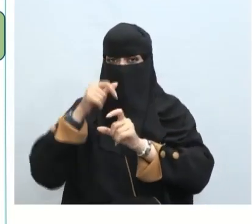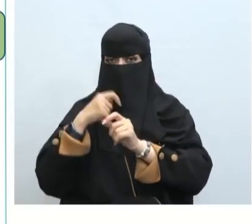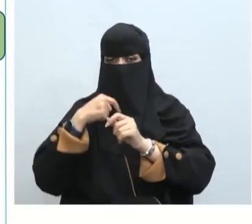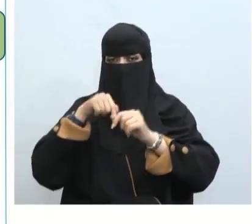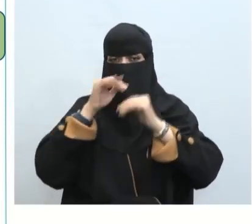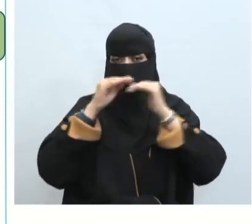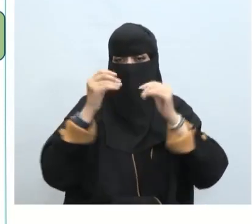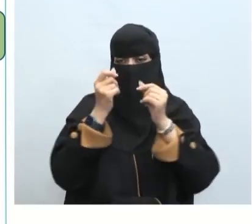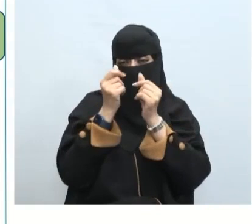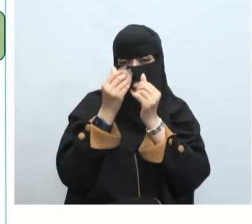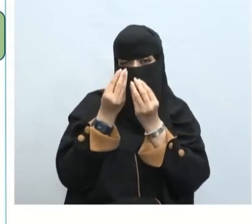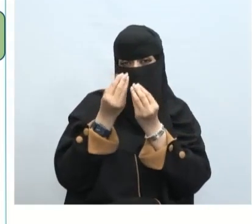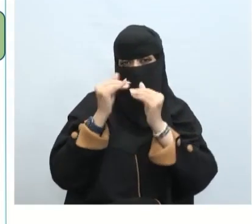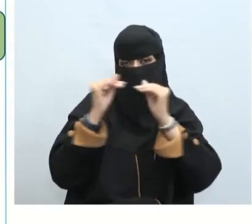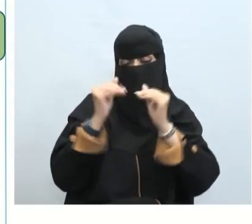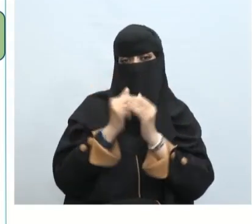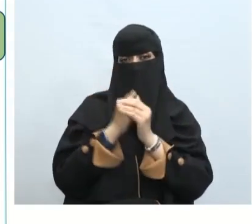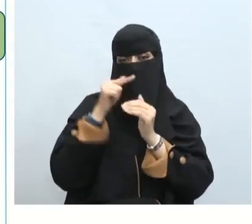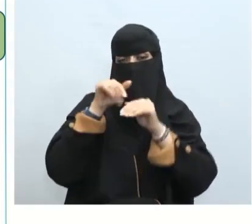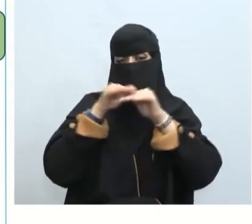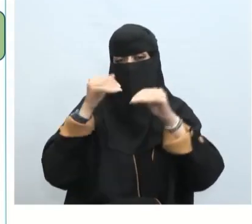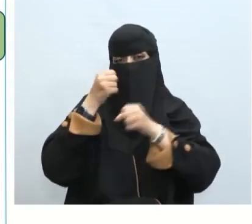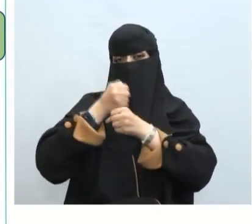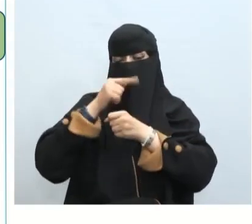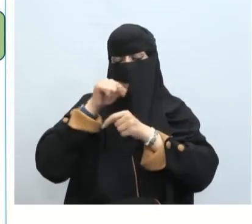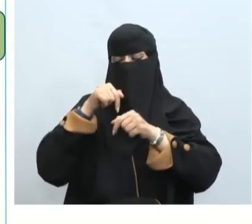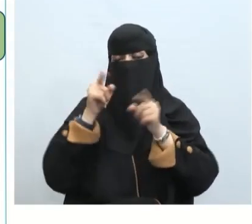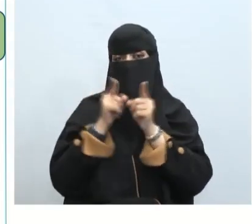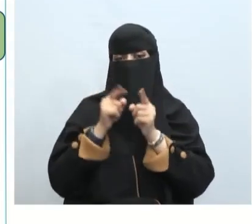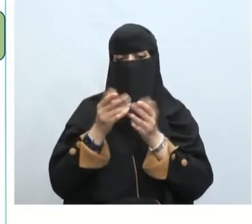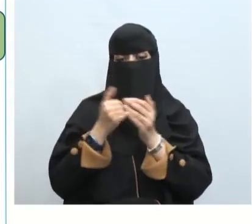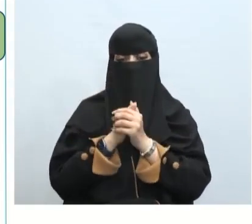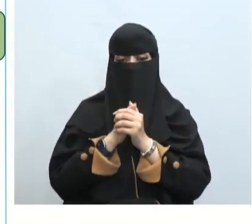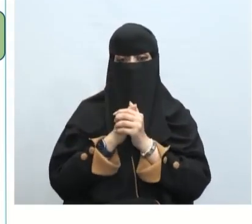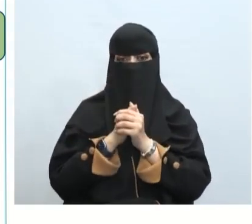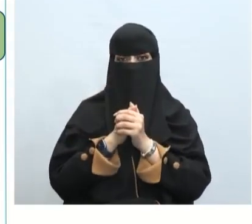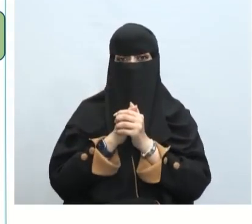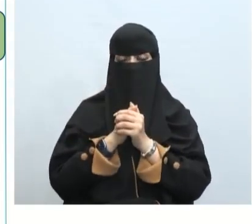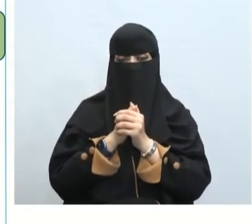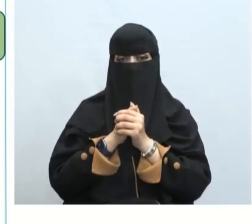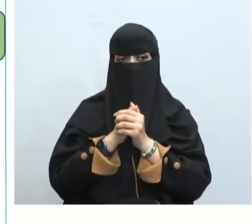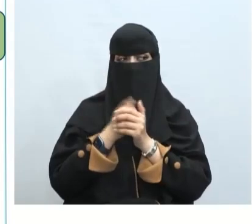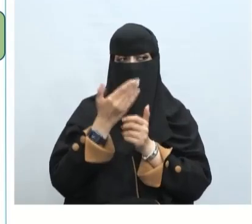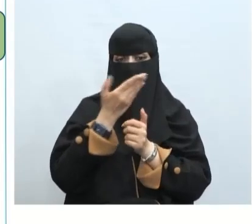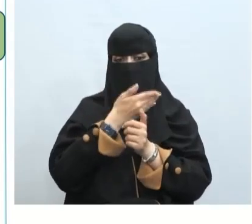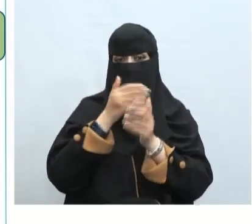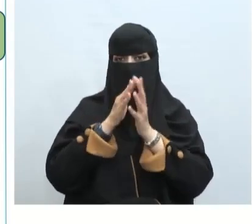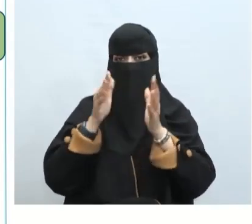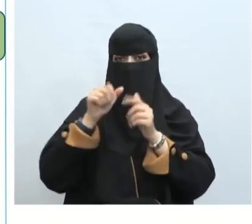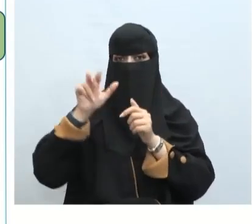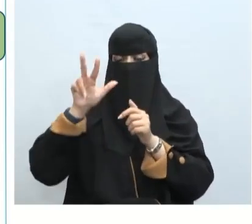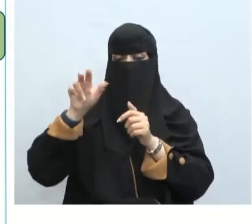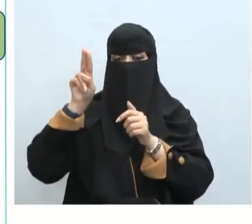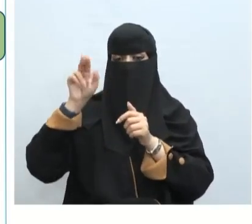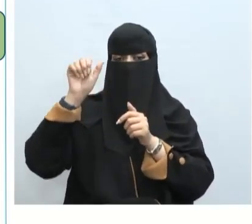التاثير السلبي على اصحاب الدخل الثابت والمحدود من اثار التضخم التاثير